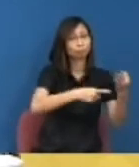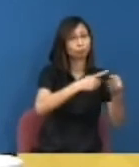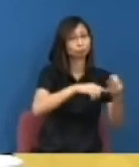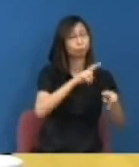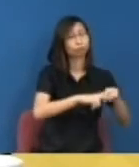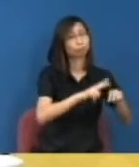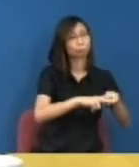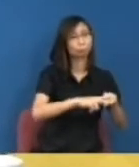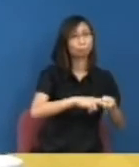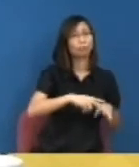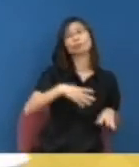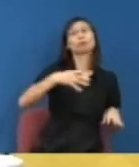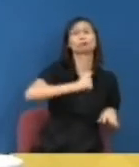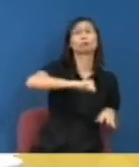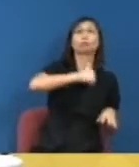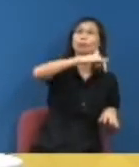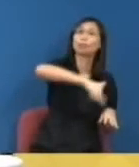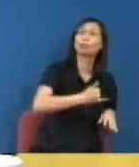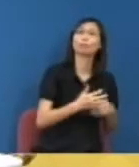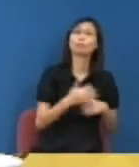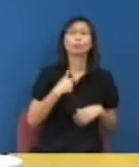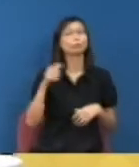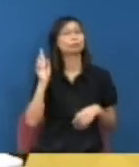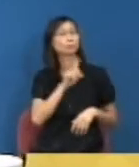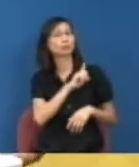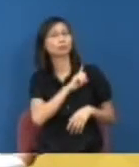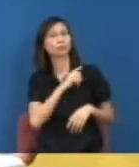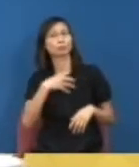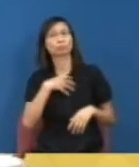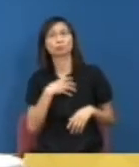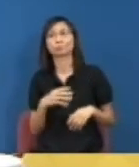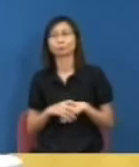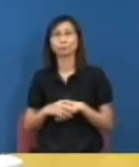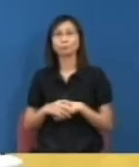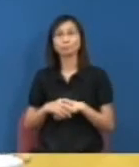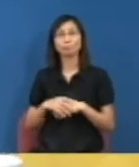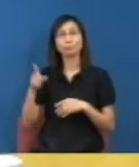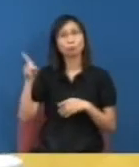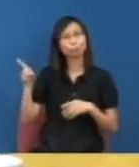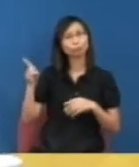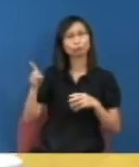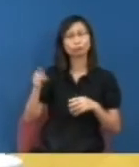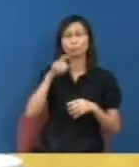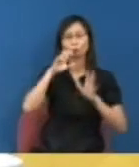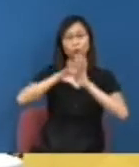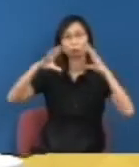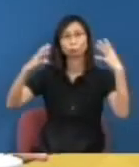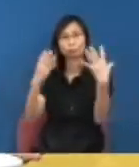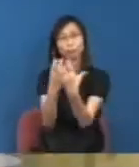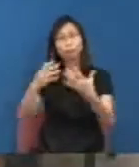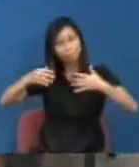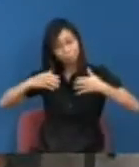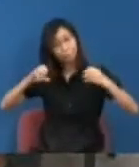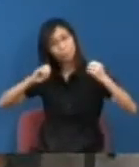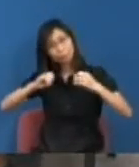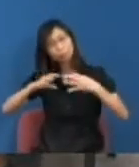我自己的立場就是可能校長會有經過CORC或Council或C選舉有沒有經